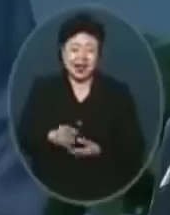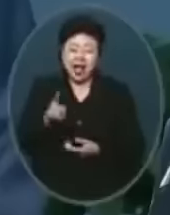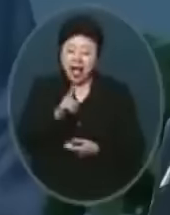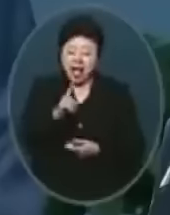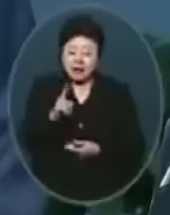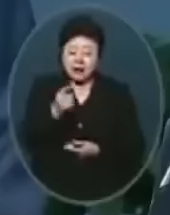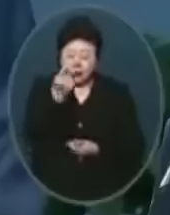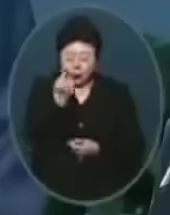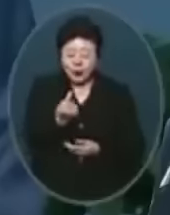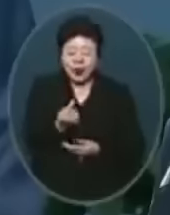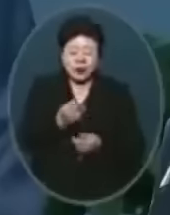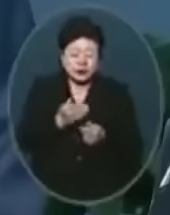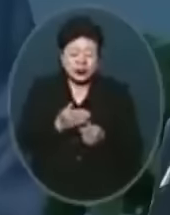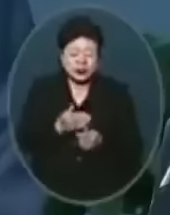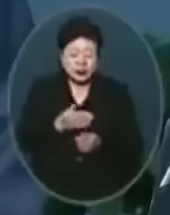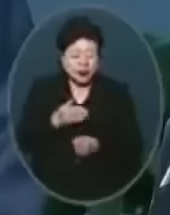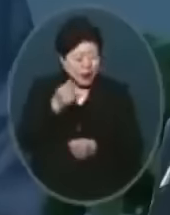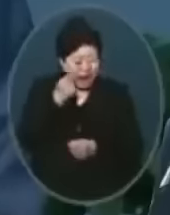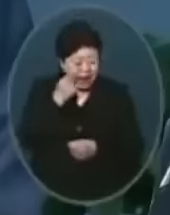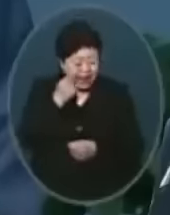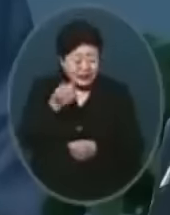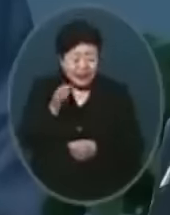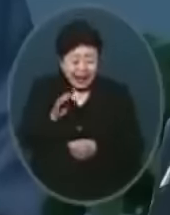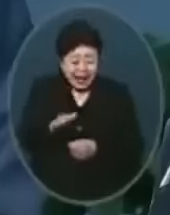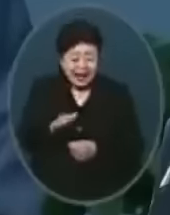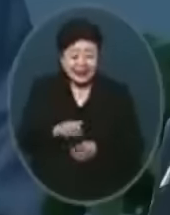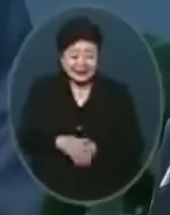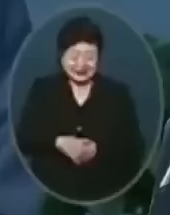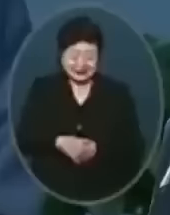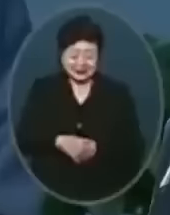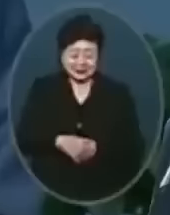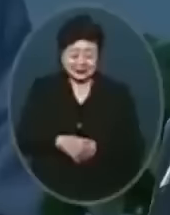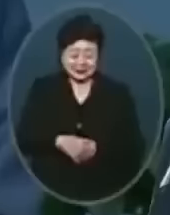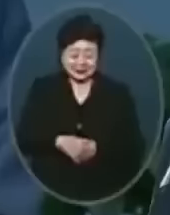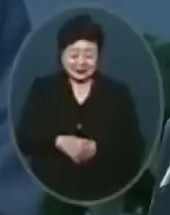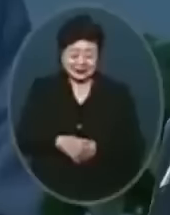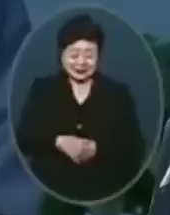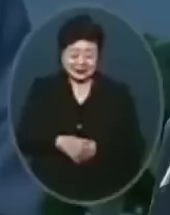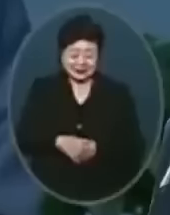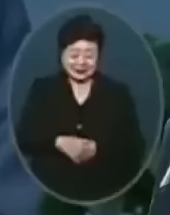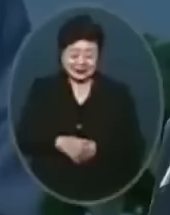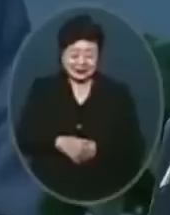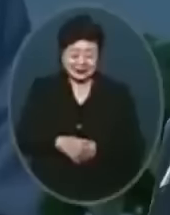아무리 오라고 해도 못 가는 것입니다. 그러나